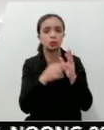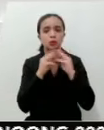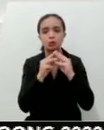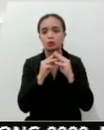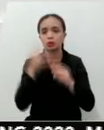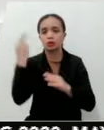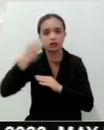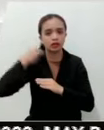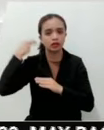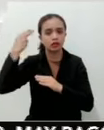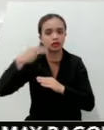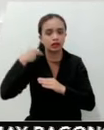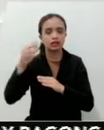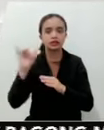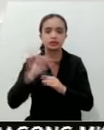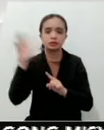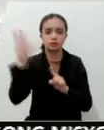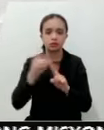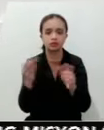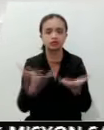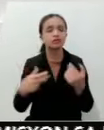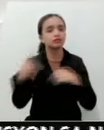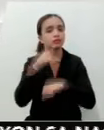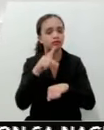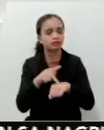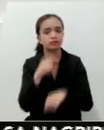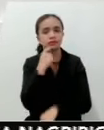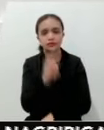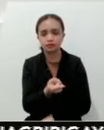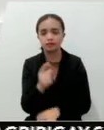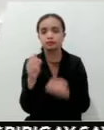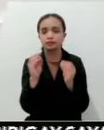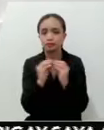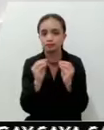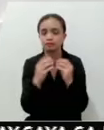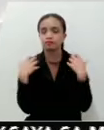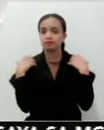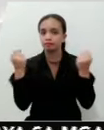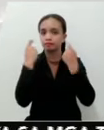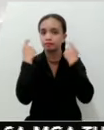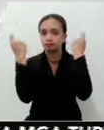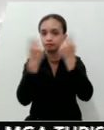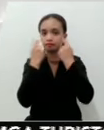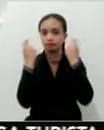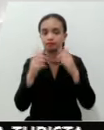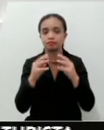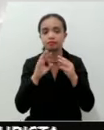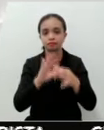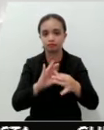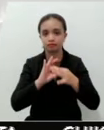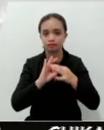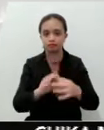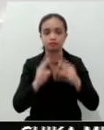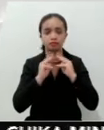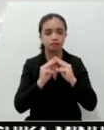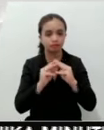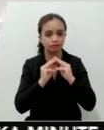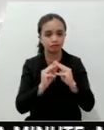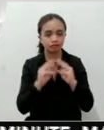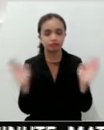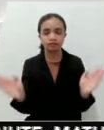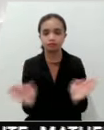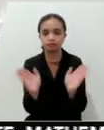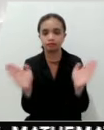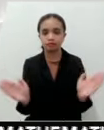kultura sa bansa. Maasa raw ang Pangulo na pagtitibay ng pagdaraos ng Ramadan ang ating relasyon sa mga Muslim at hihikayatin tayong